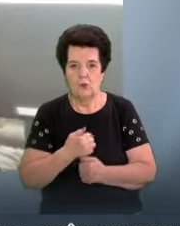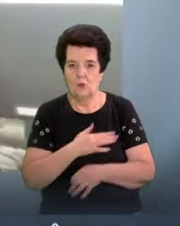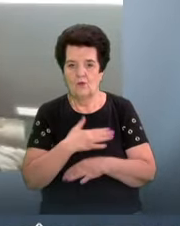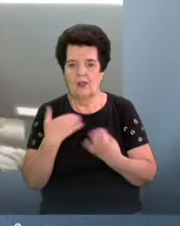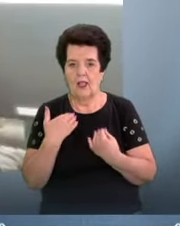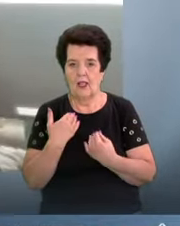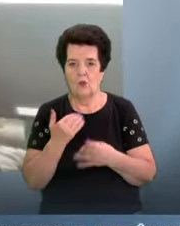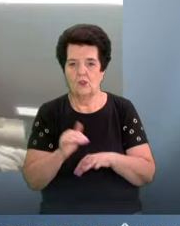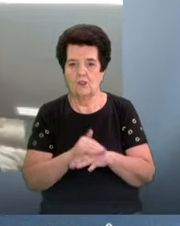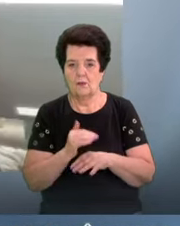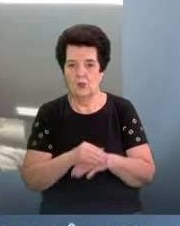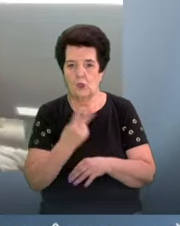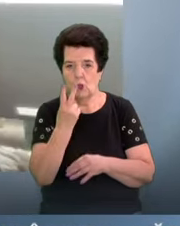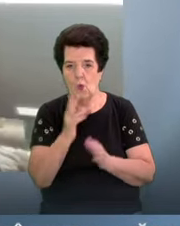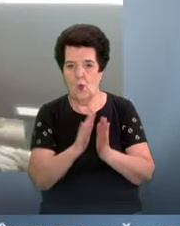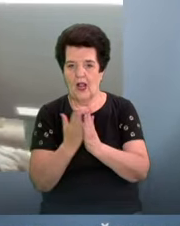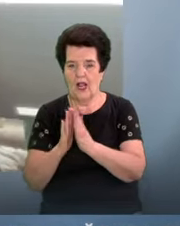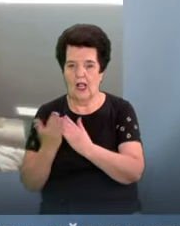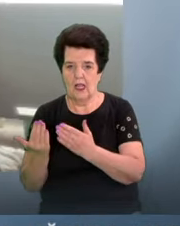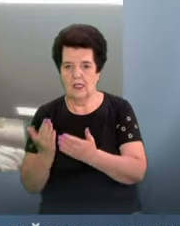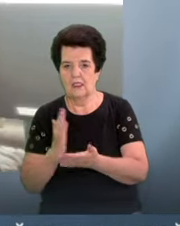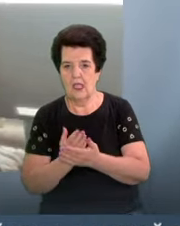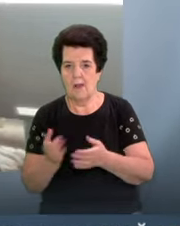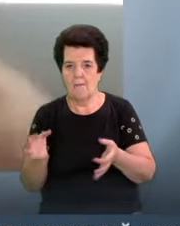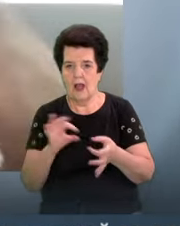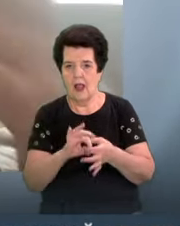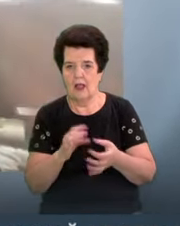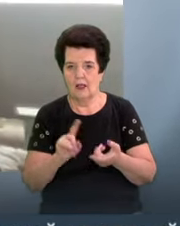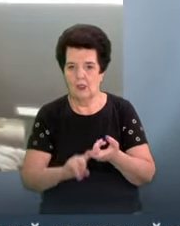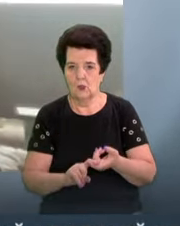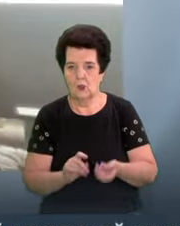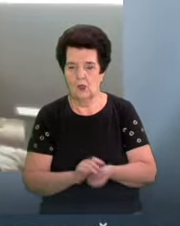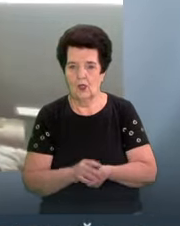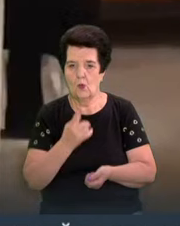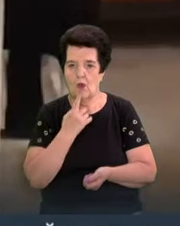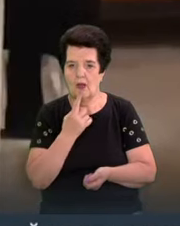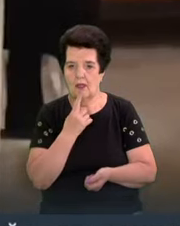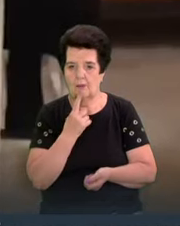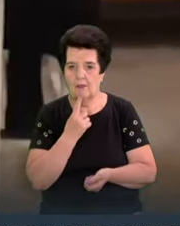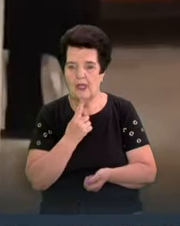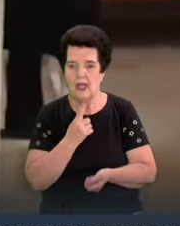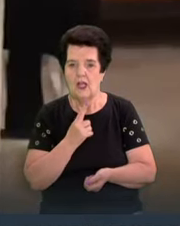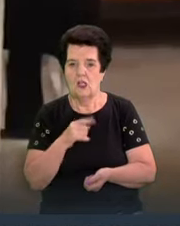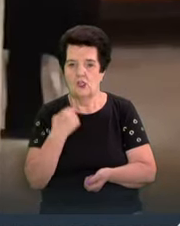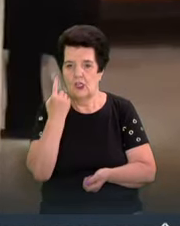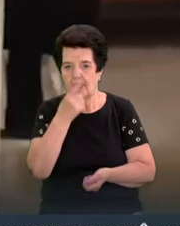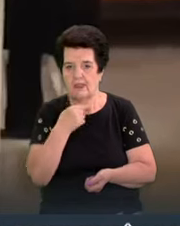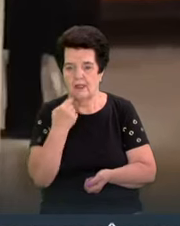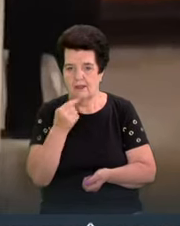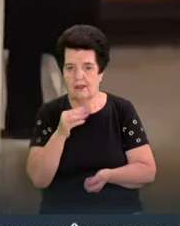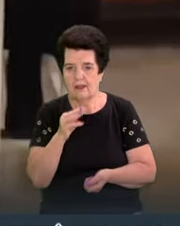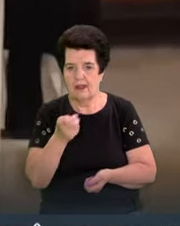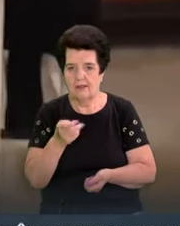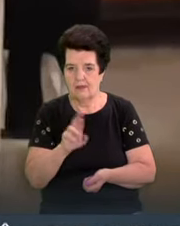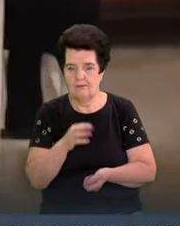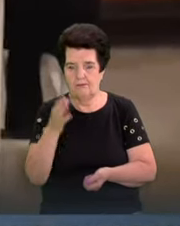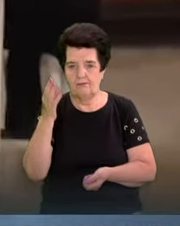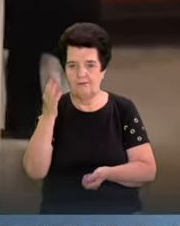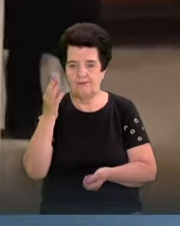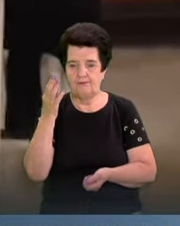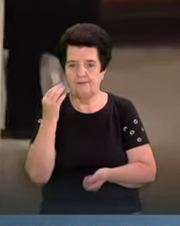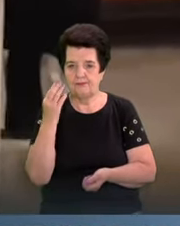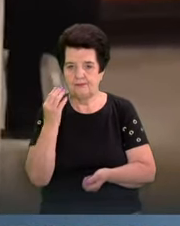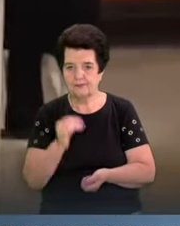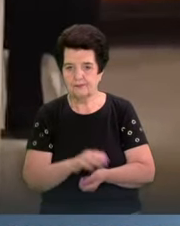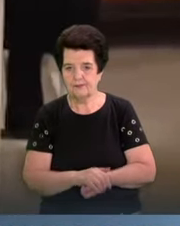laud aici, am deja două cărți în legătură cu limba și identitatea românească.